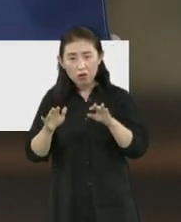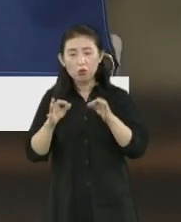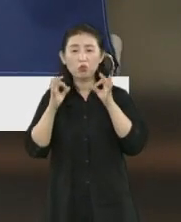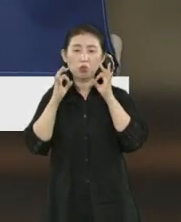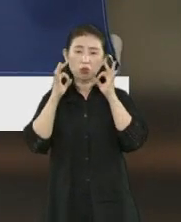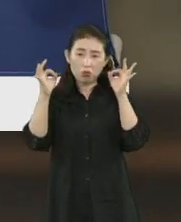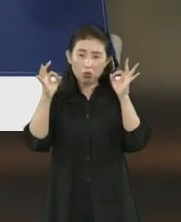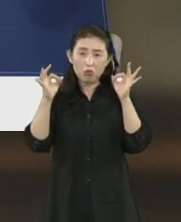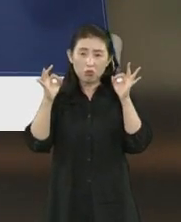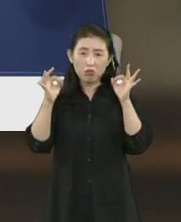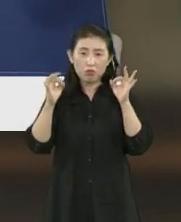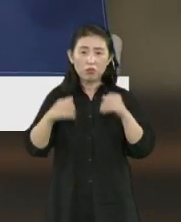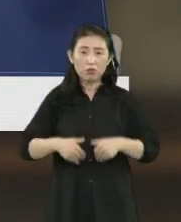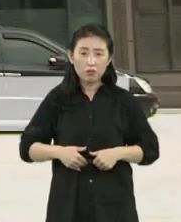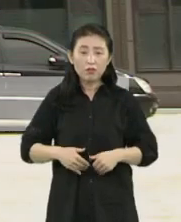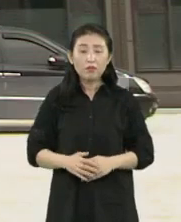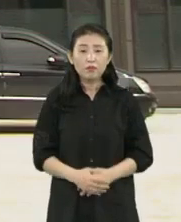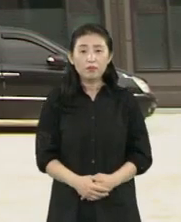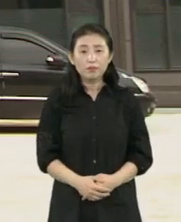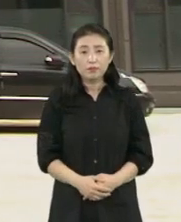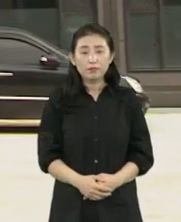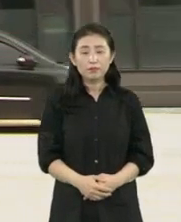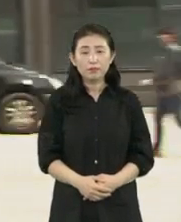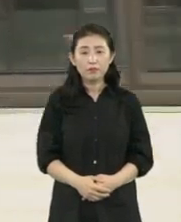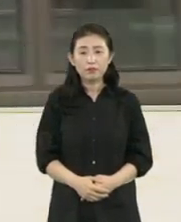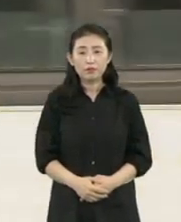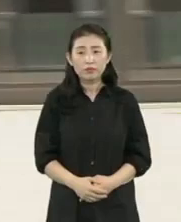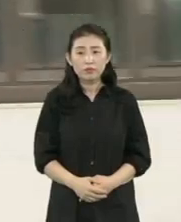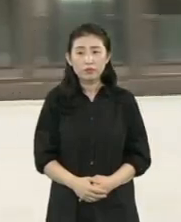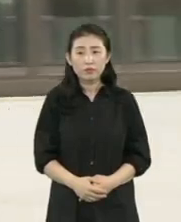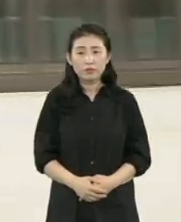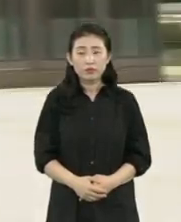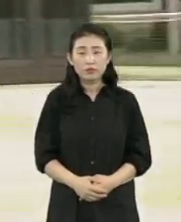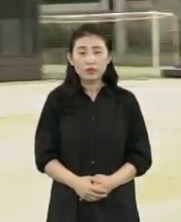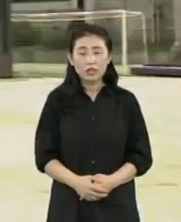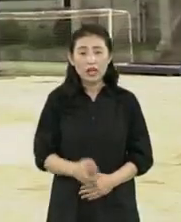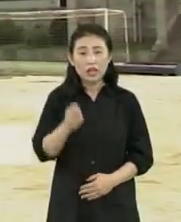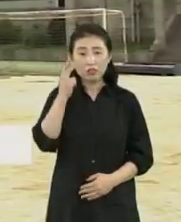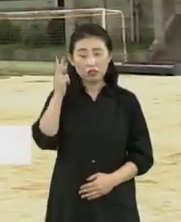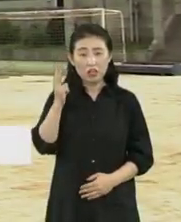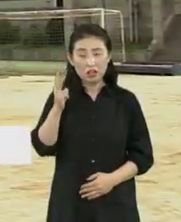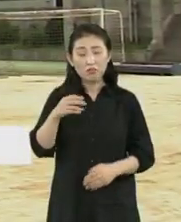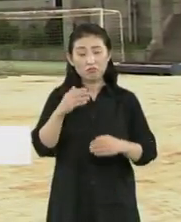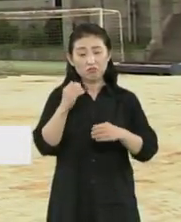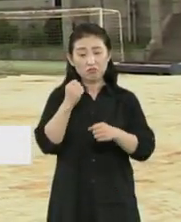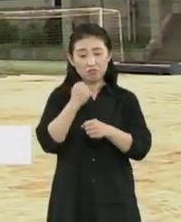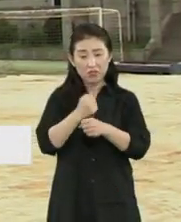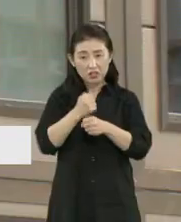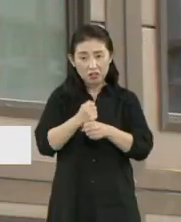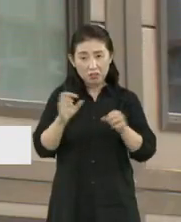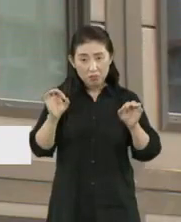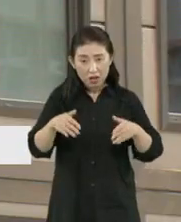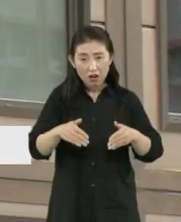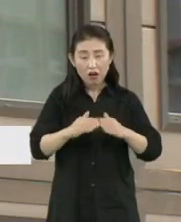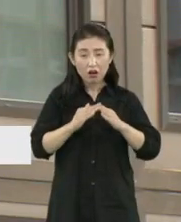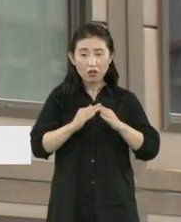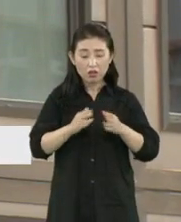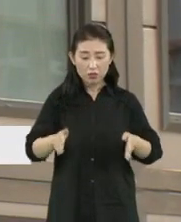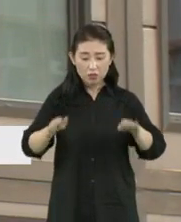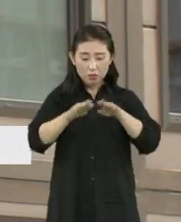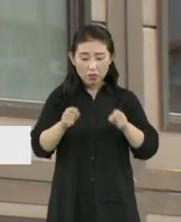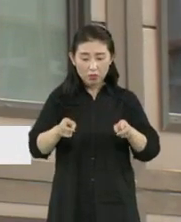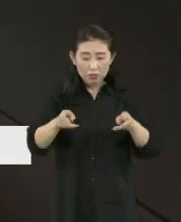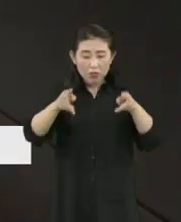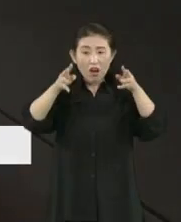것이 근본적인 대책이라고 생각합니다. 60일 이내 짧은 공사기간과 기존 교실 위로 증개축도